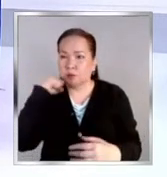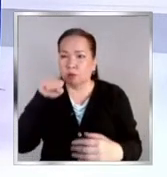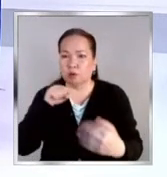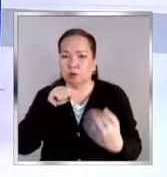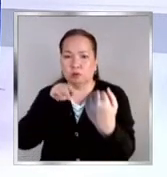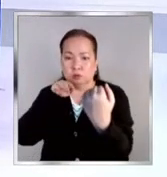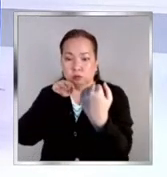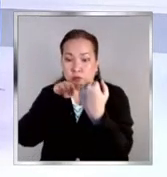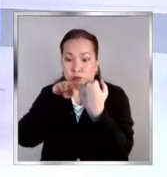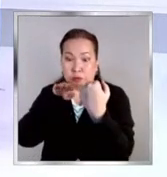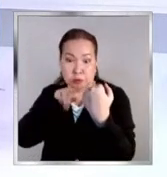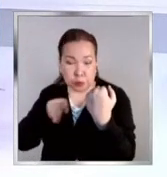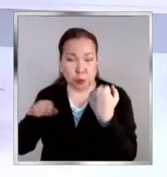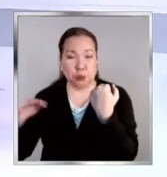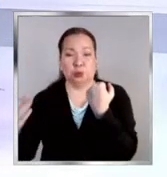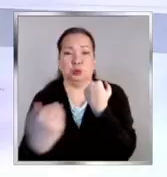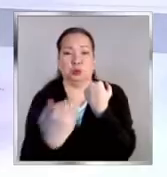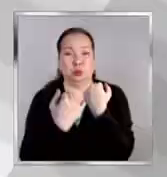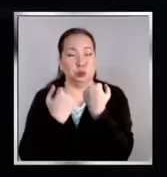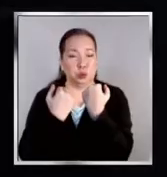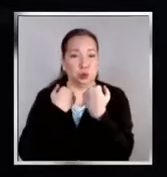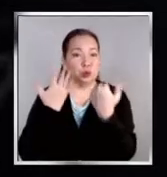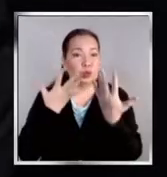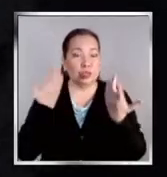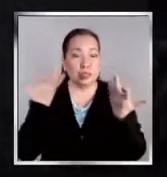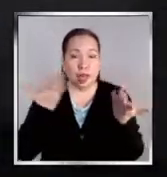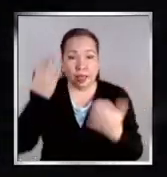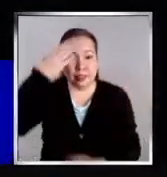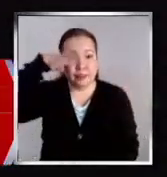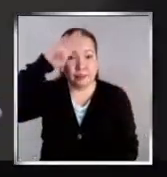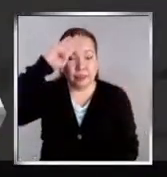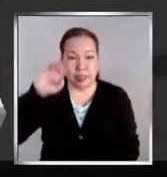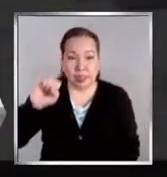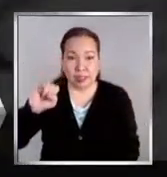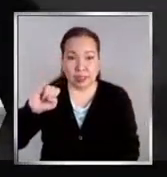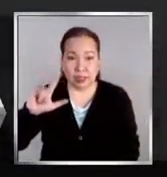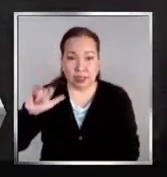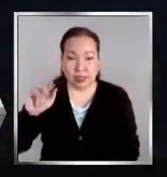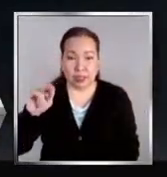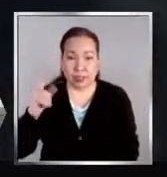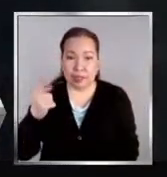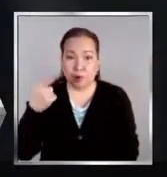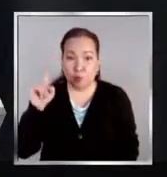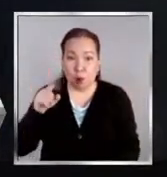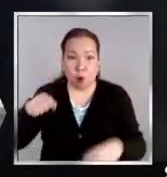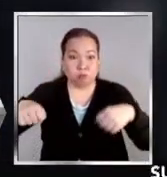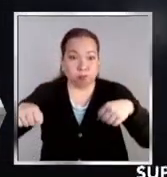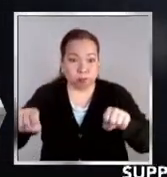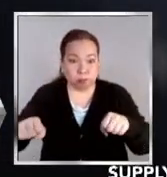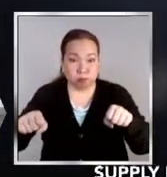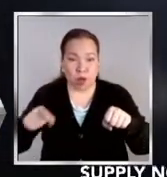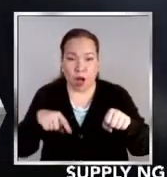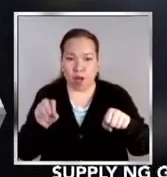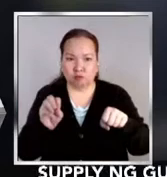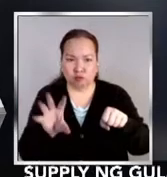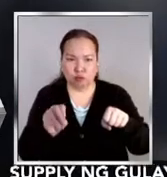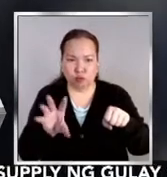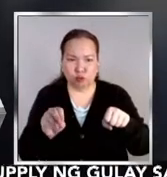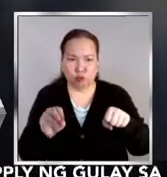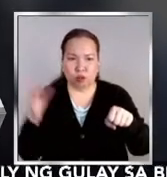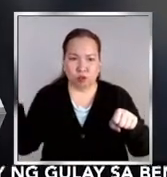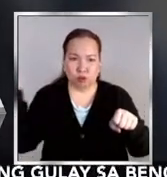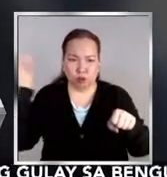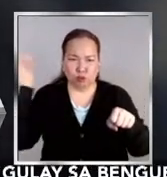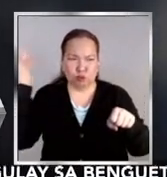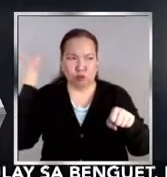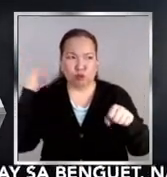ng trapiko sa Silang, Cavite. Ang isa ay rider ng motorsiklong may blinker at sirena na escort umano ng SUV